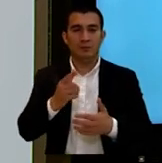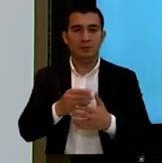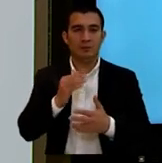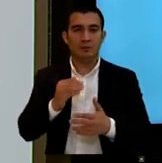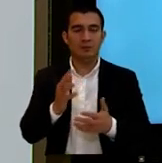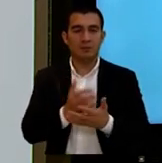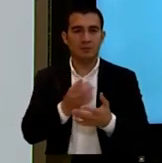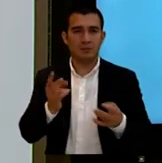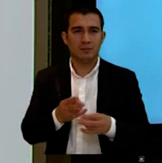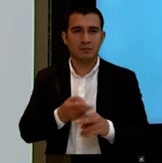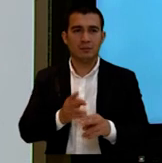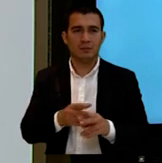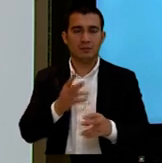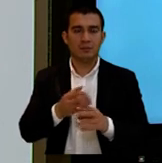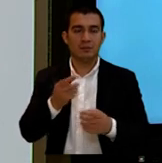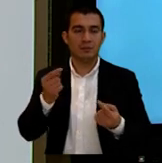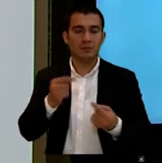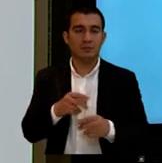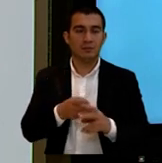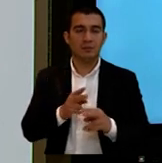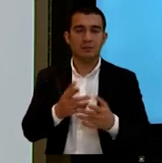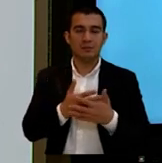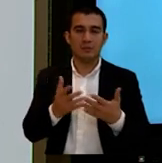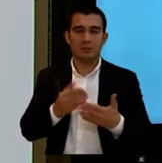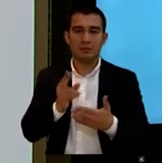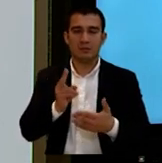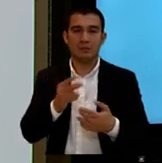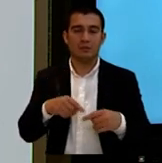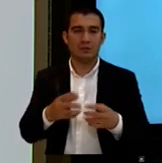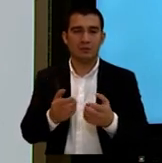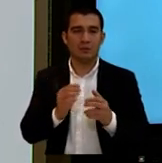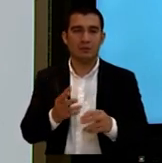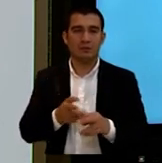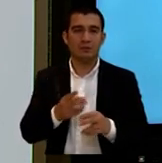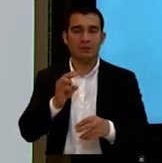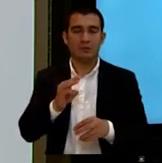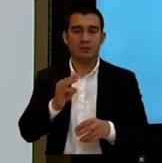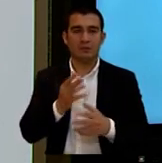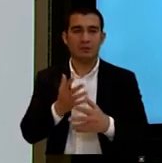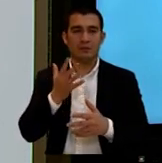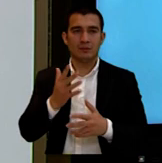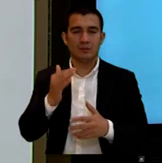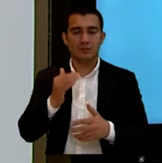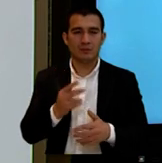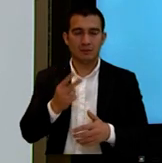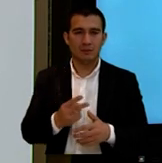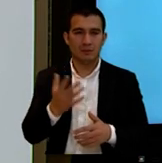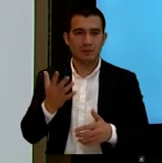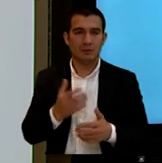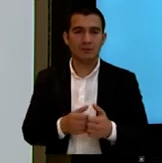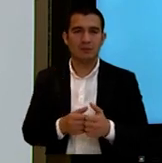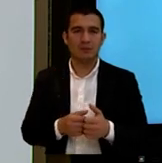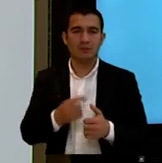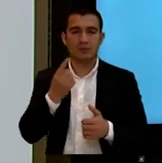mumkin. Ya'ni qarshisidagi katetni yopishgan katetga nisbatini olamiz. 5 taqsim 25 qisqartirganimizda